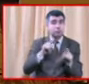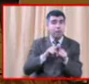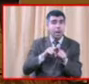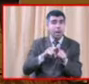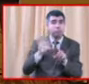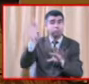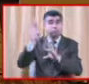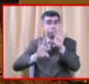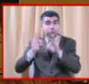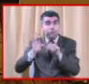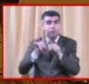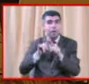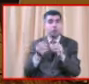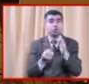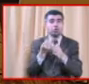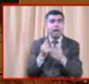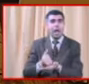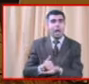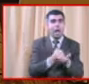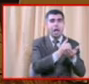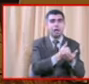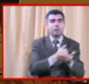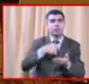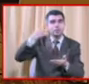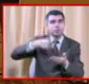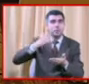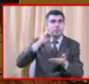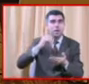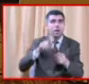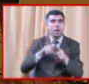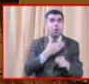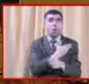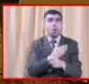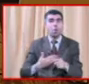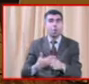الموارد الماليه المخصصه من طرف الحكومه لهذا القطاع